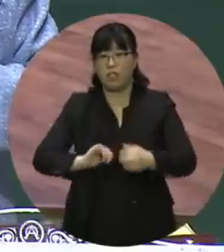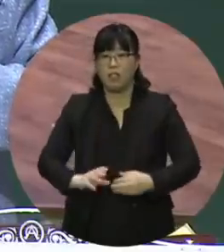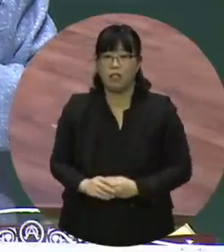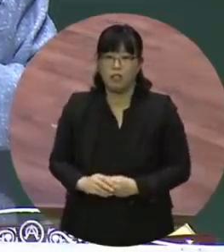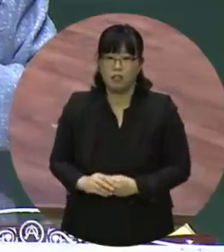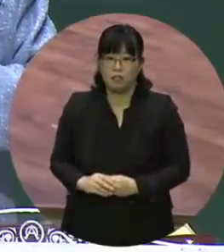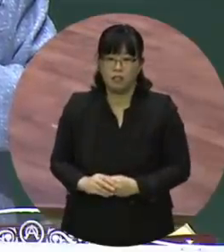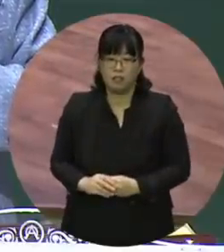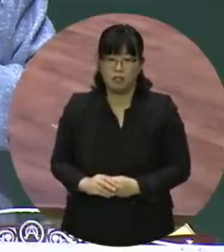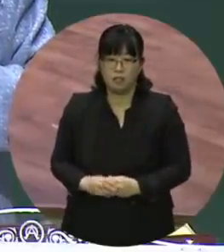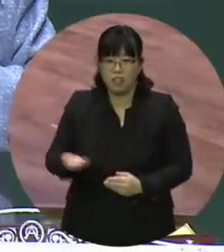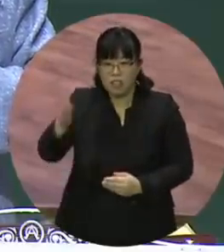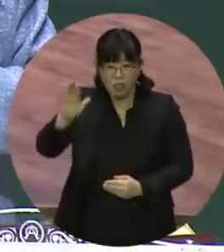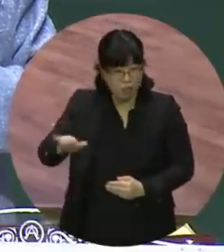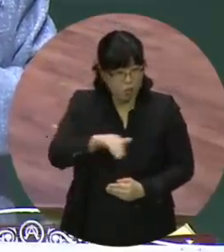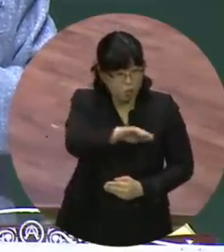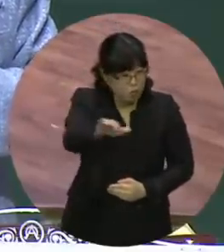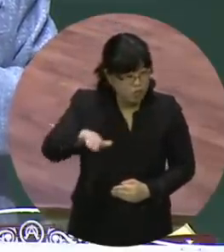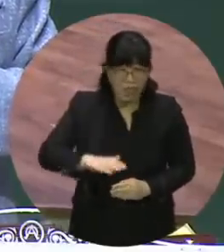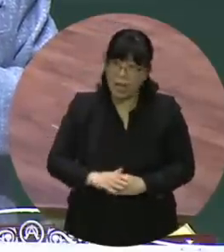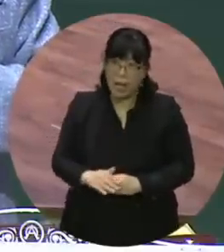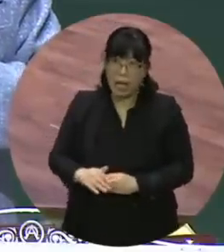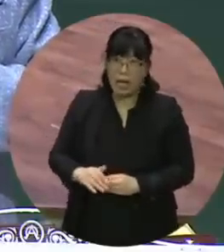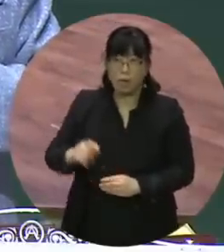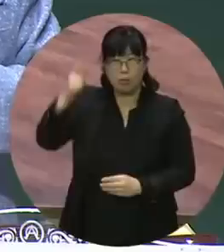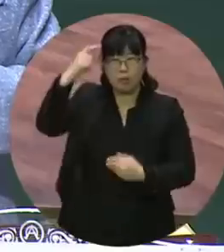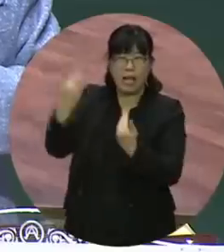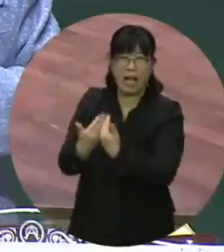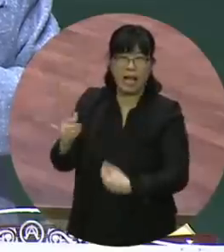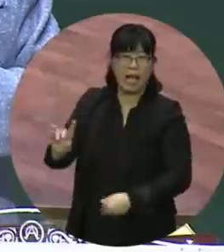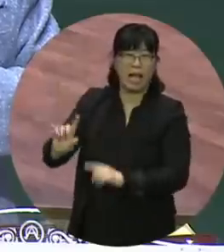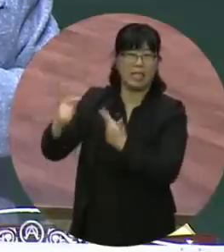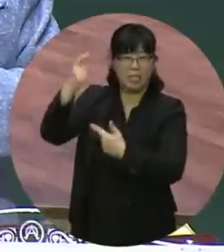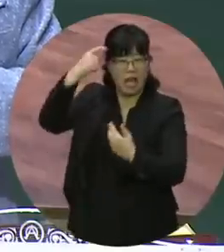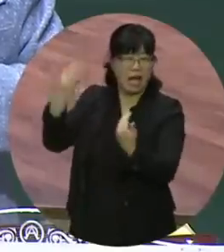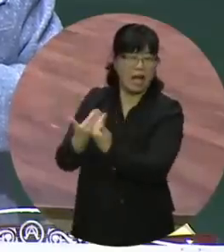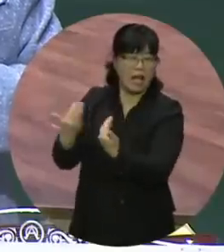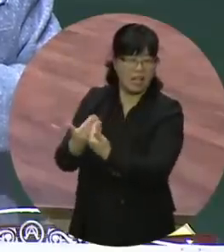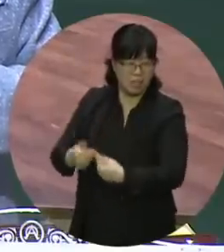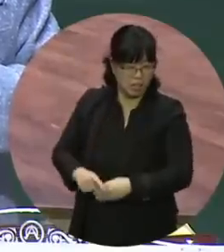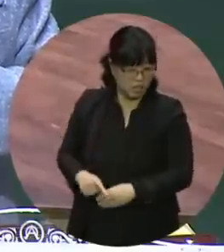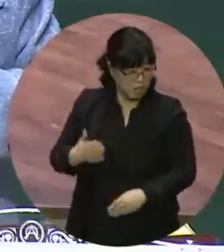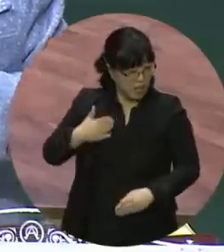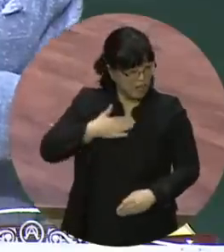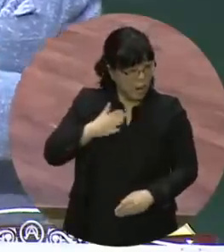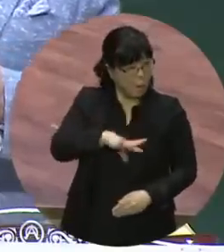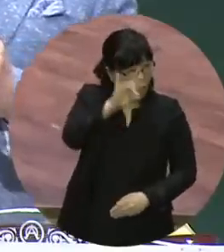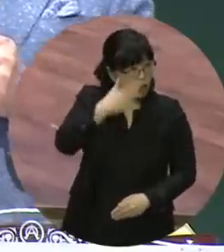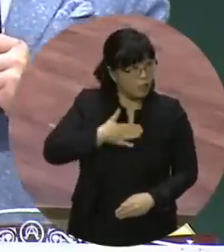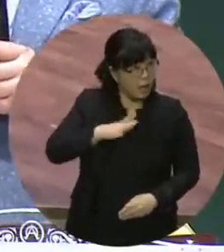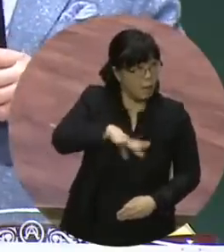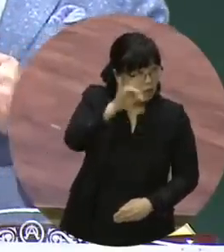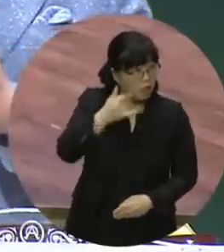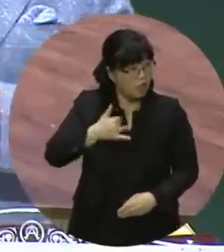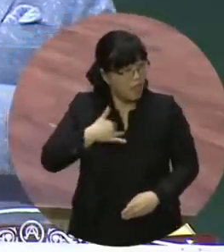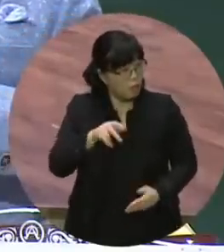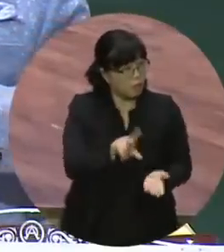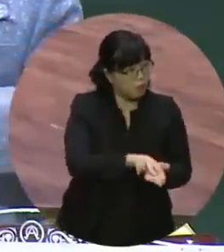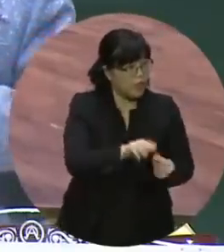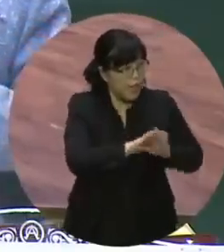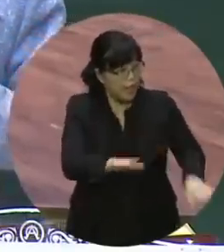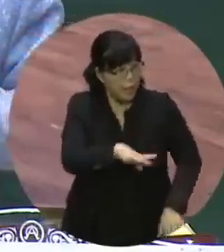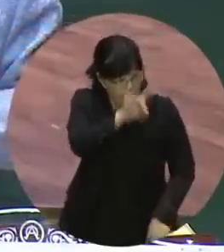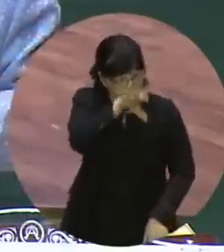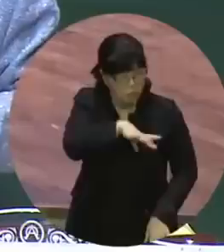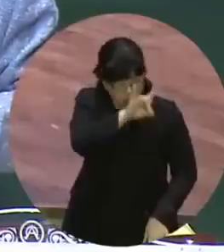평생을 거꾸로 산단 말이에요. 미성경적으로 산단 말이에요. 성경과 반대되는 신앙생활을 하고 있단 말이에요.